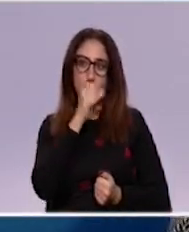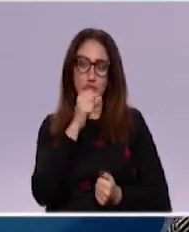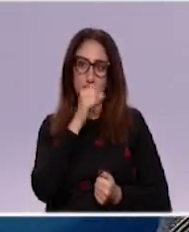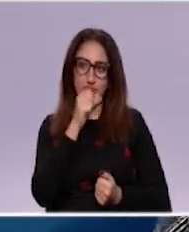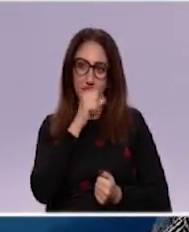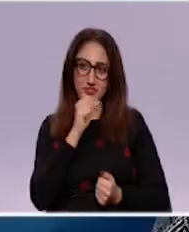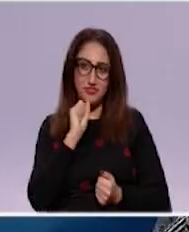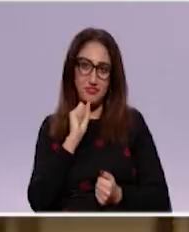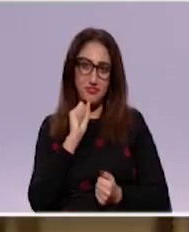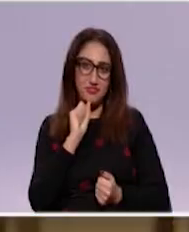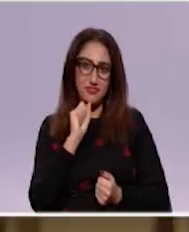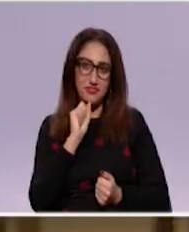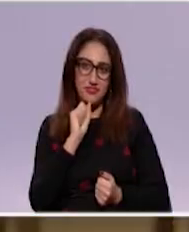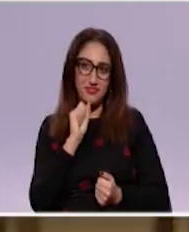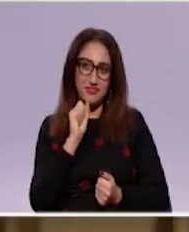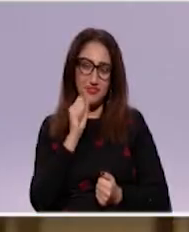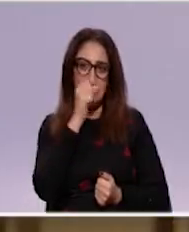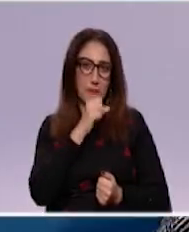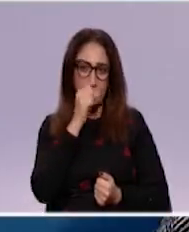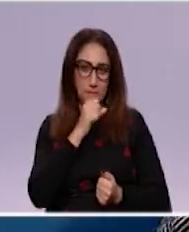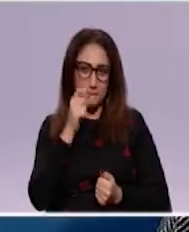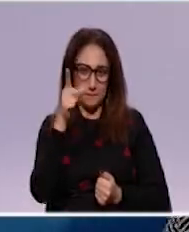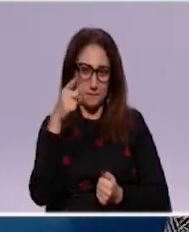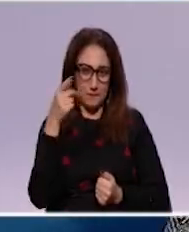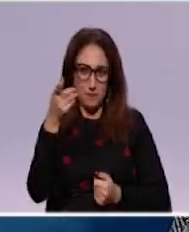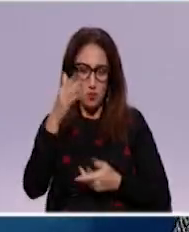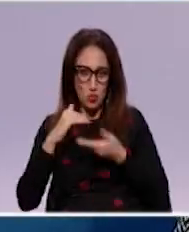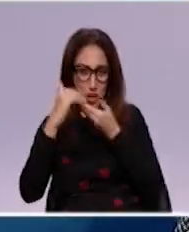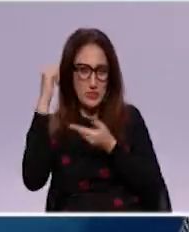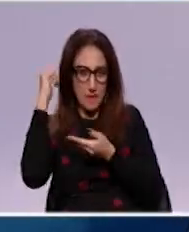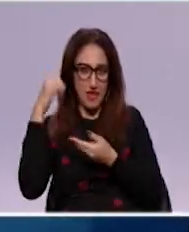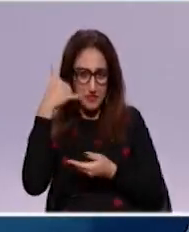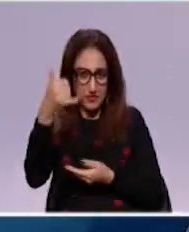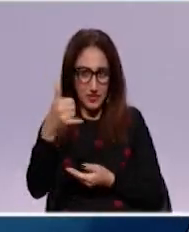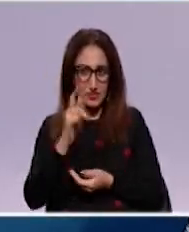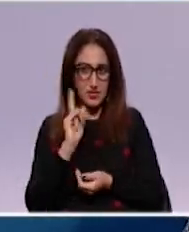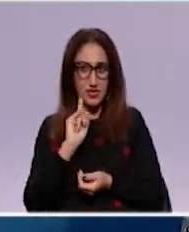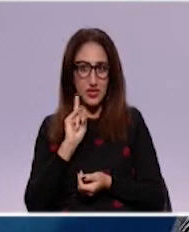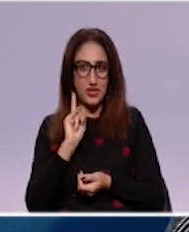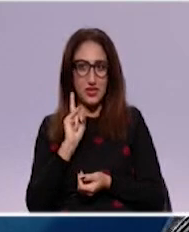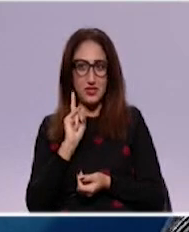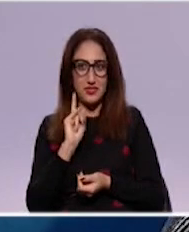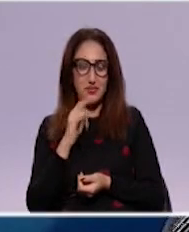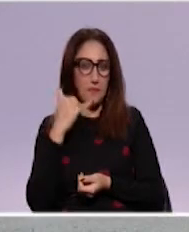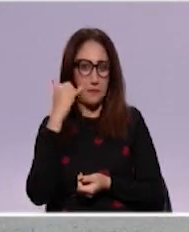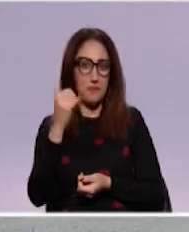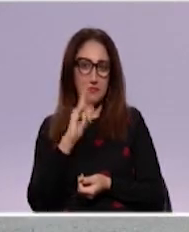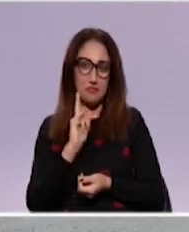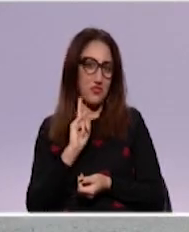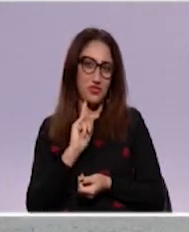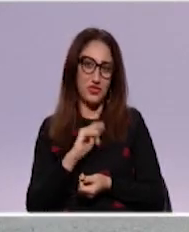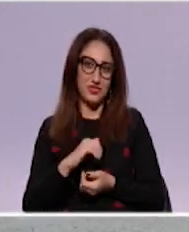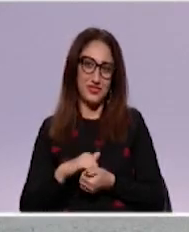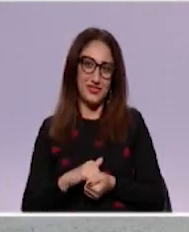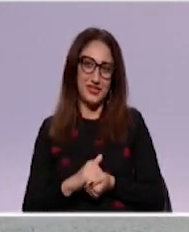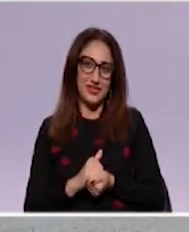فهمت. ايه ما بيسالش؟ ما بيسالش عليا. مش في اي اغنيه كده